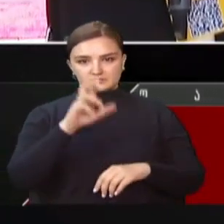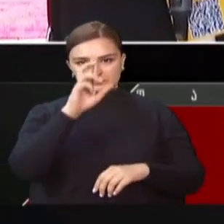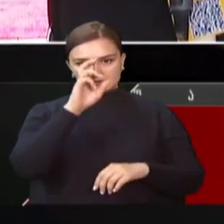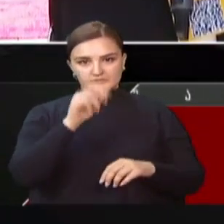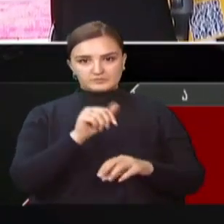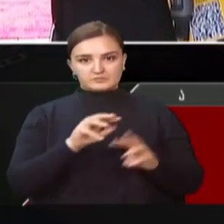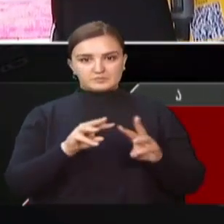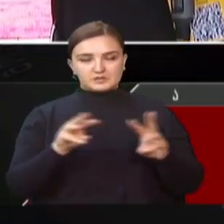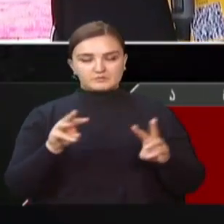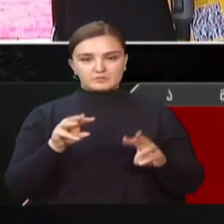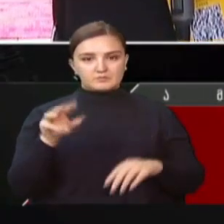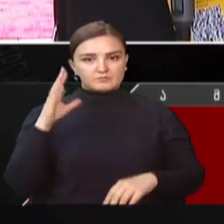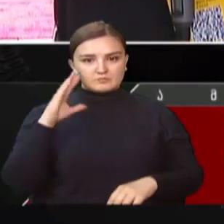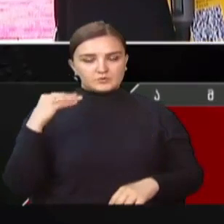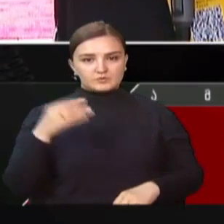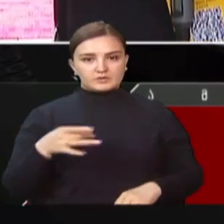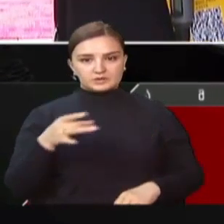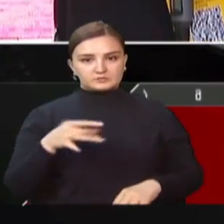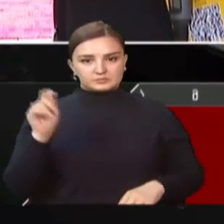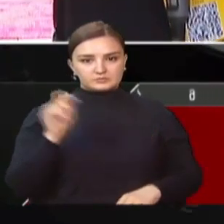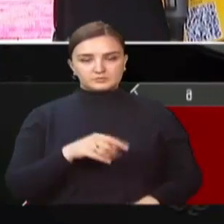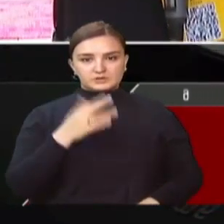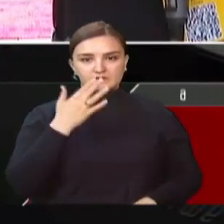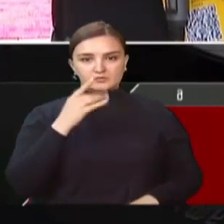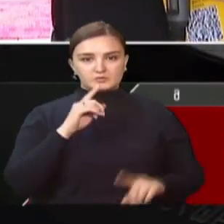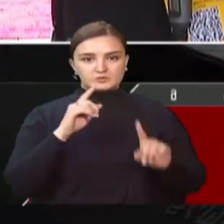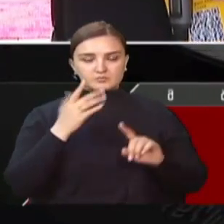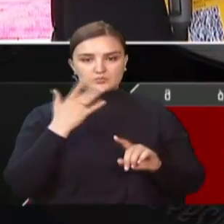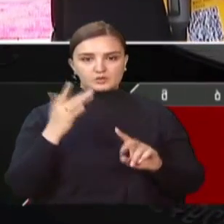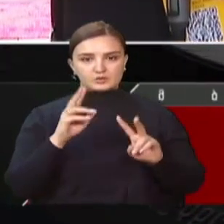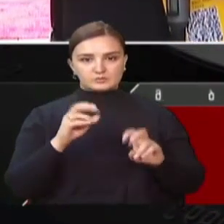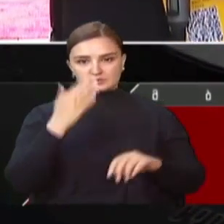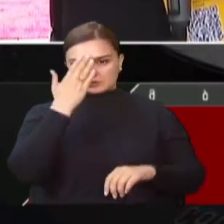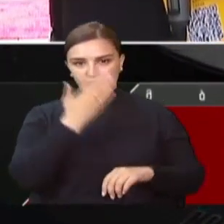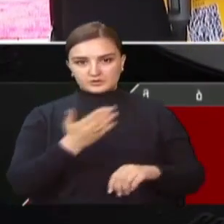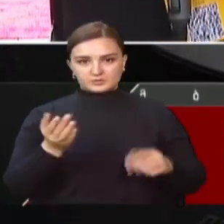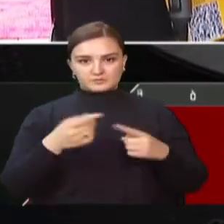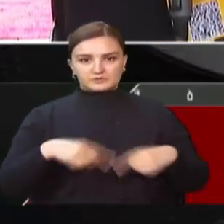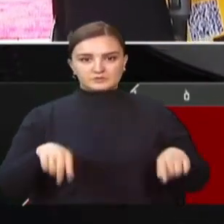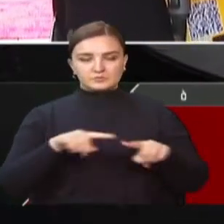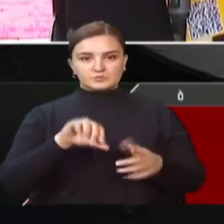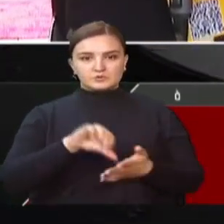metauri, Moldovis Republica și ce am ovit Europis politicur, sa zogato e bis samit, ce mă nățile o smisa rabat.